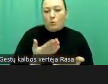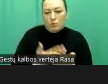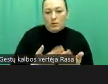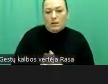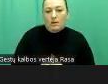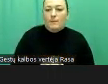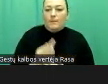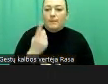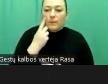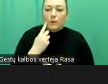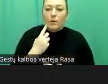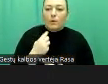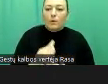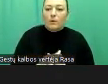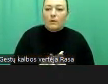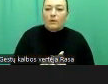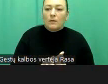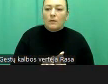Norėtumėme